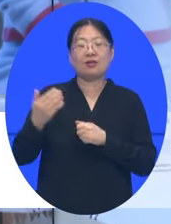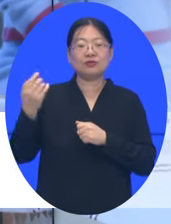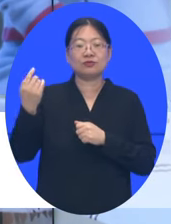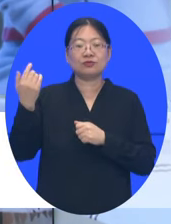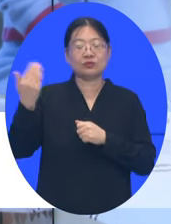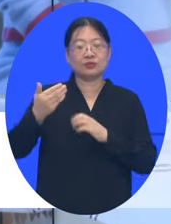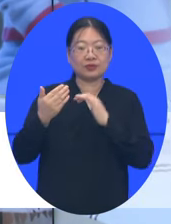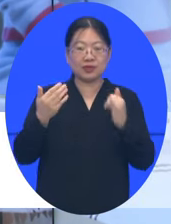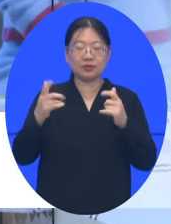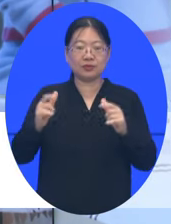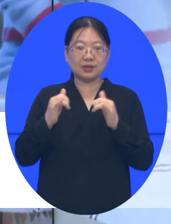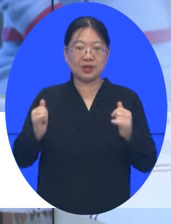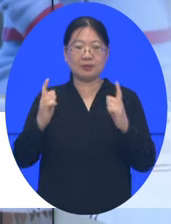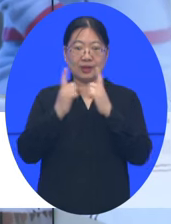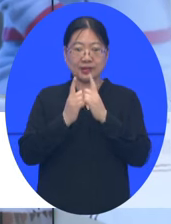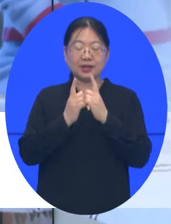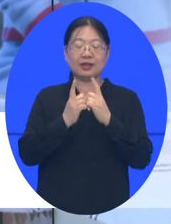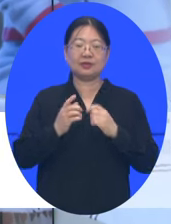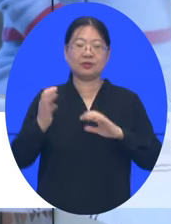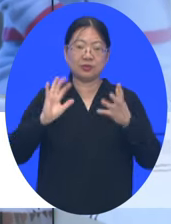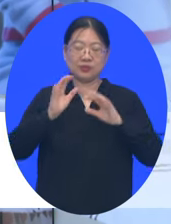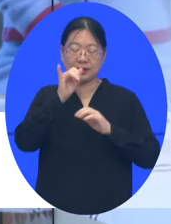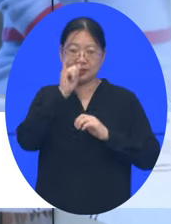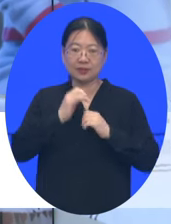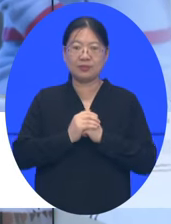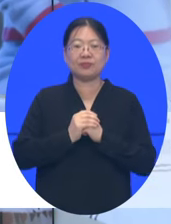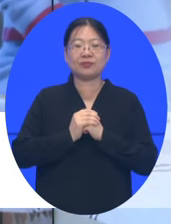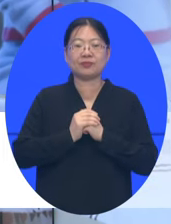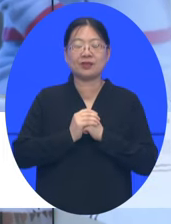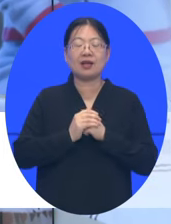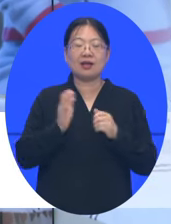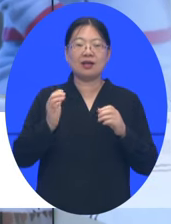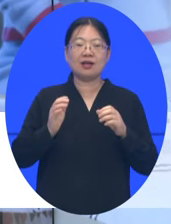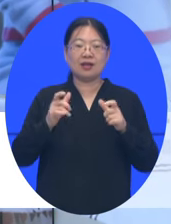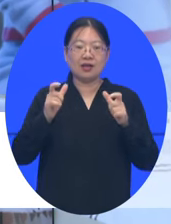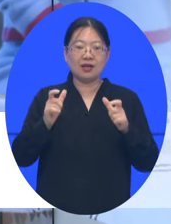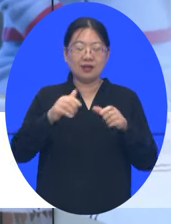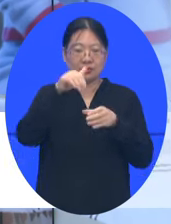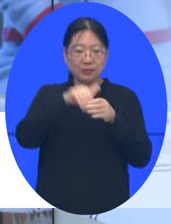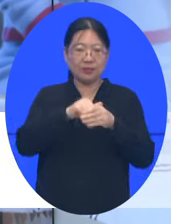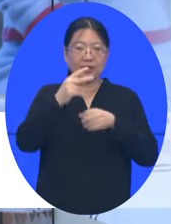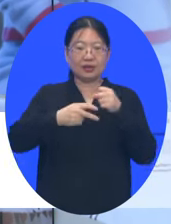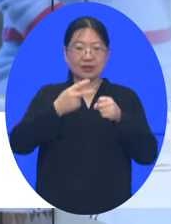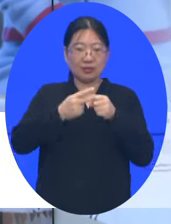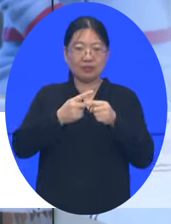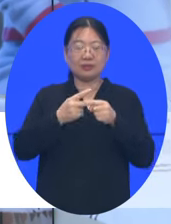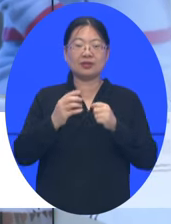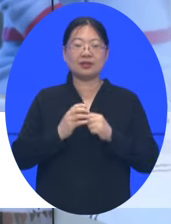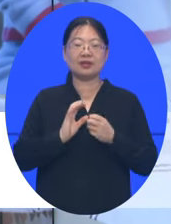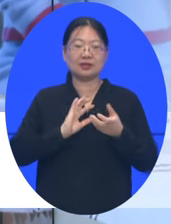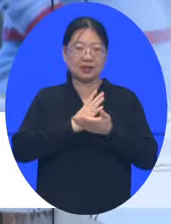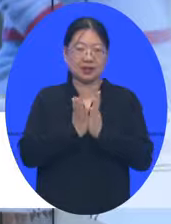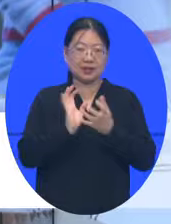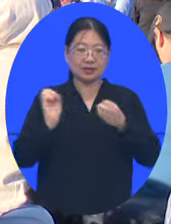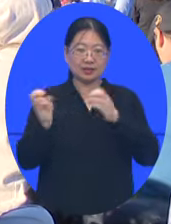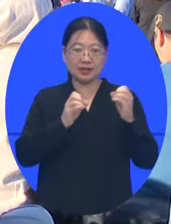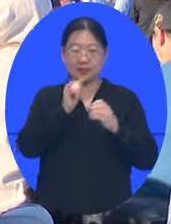열었습니다. 민선 8기 2년차를 맞아 다양한 이야기가 오갔는데요. 최창순 기자가 현장 담아왔습니다.